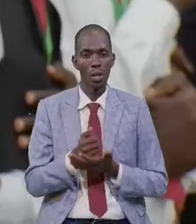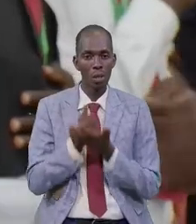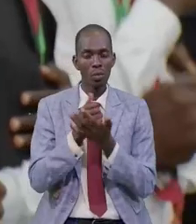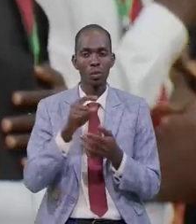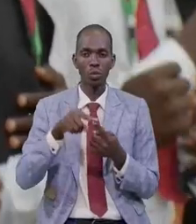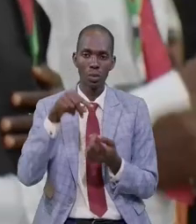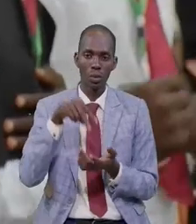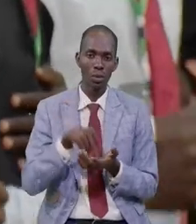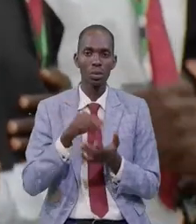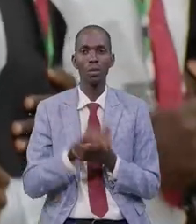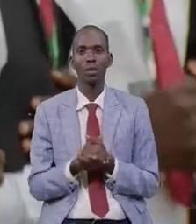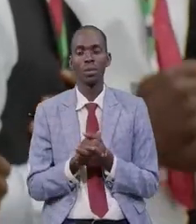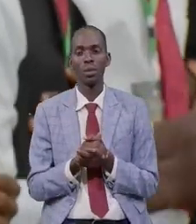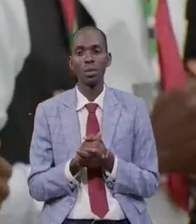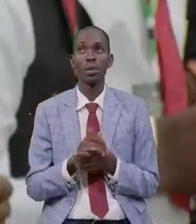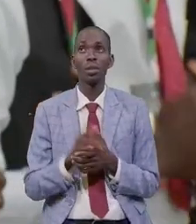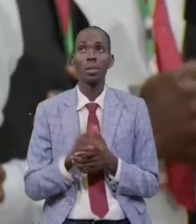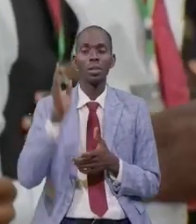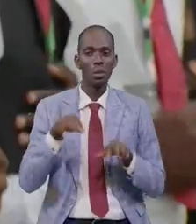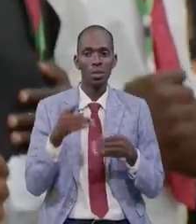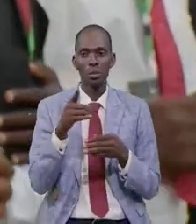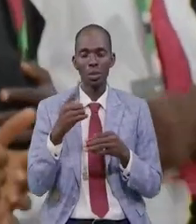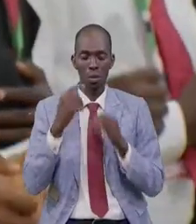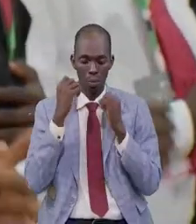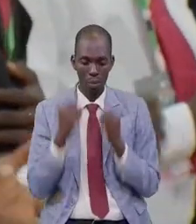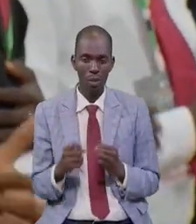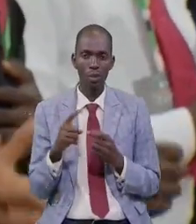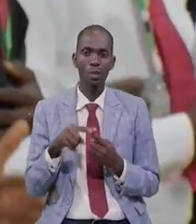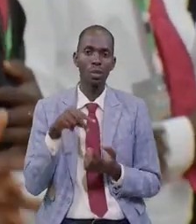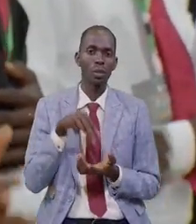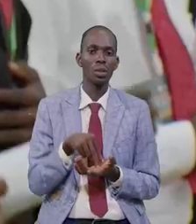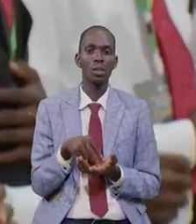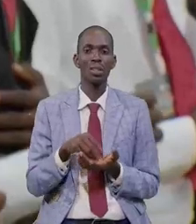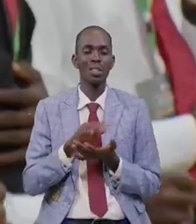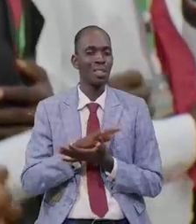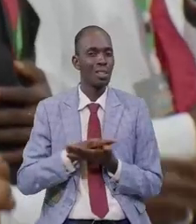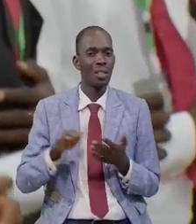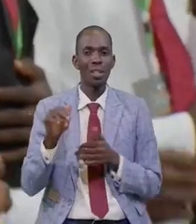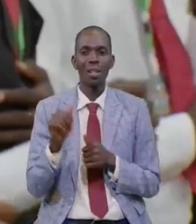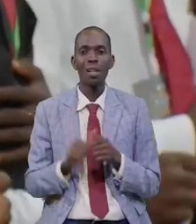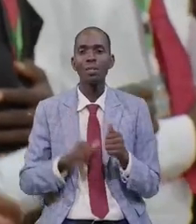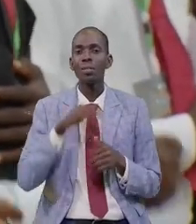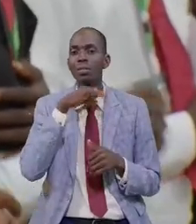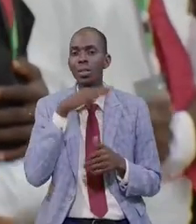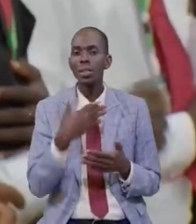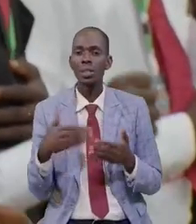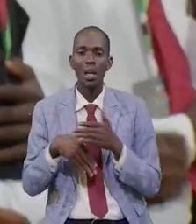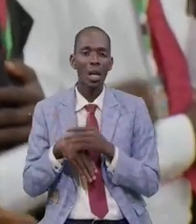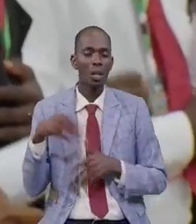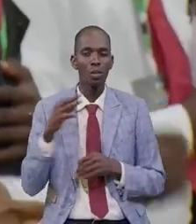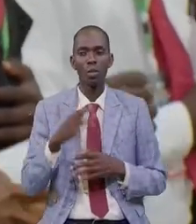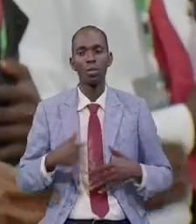tenir il te donnera la puissance pour tenir il purifiera toute corruption de ta vie